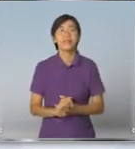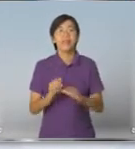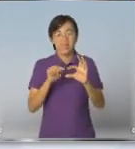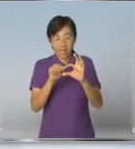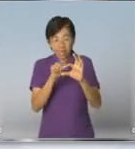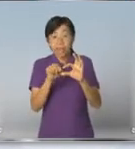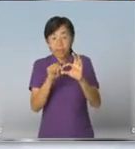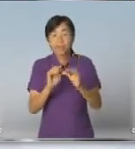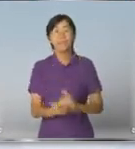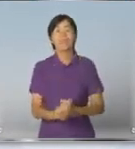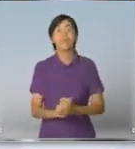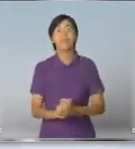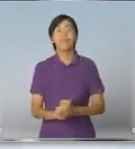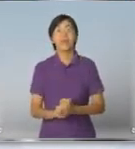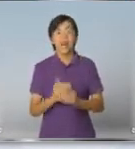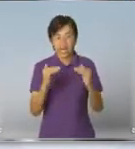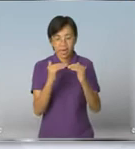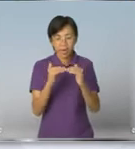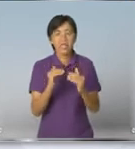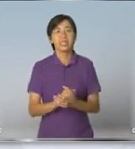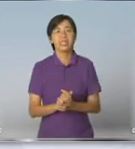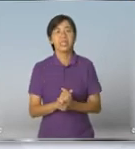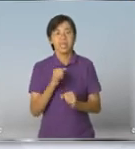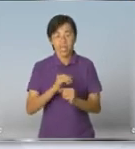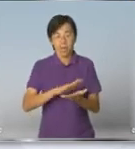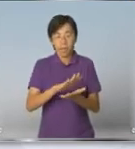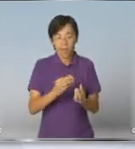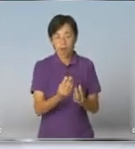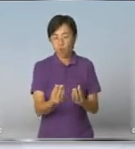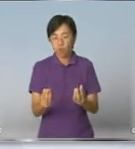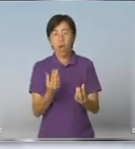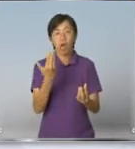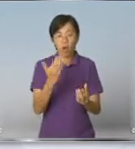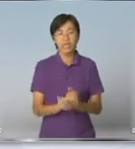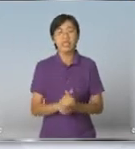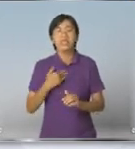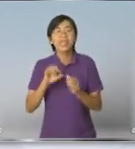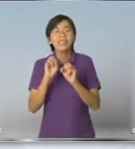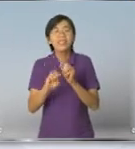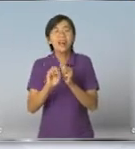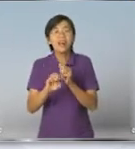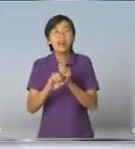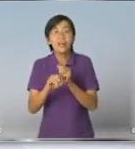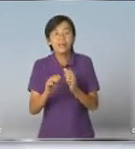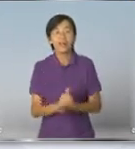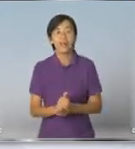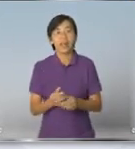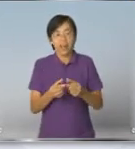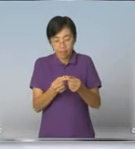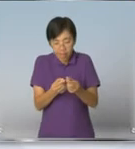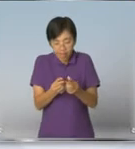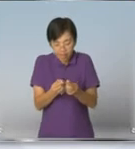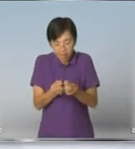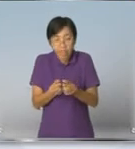ปั้นไว้สักส่วนหนึ่งจะได้มีขนาดเท่ากันสักก่อนแต่เดี๋ยวอาจารย์จะต่อในเรื่องของการใส่ไส้เลยนะคะแผ่แป้งออกมา